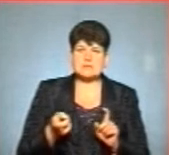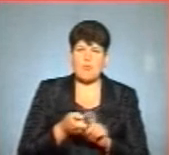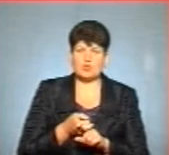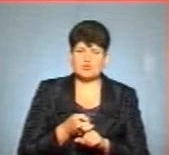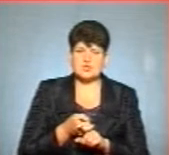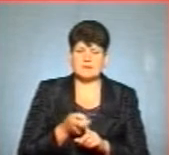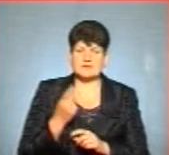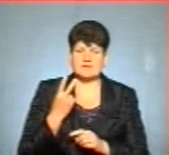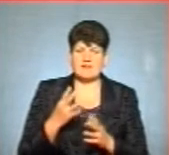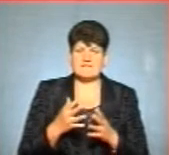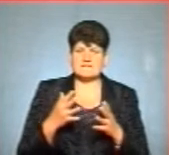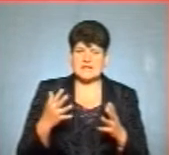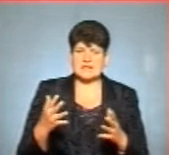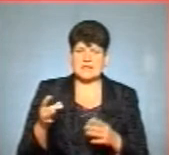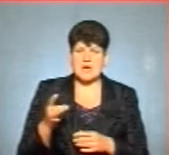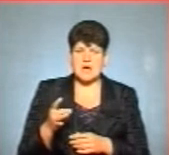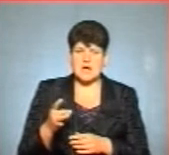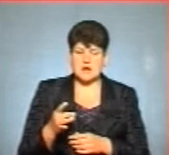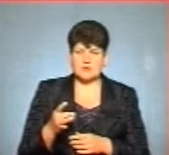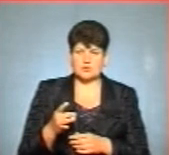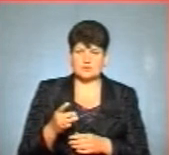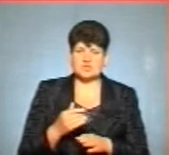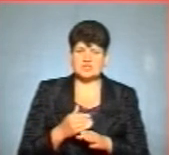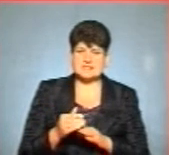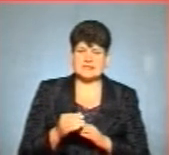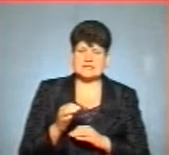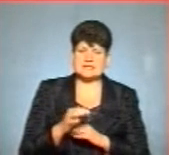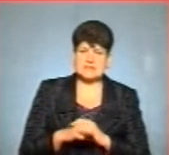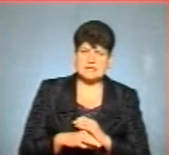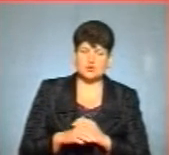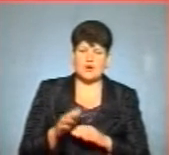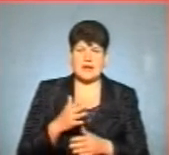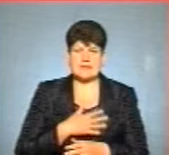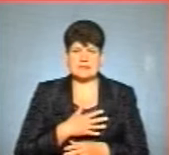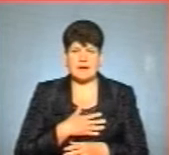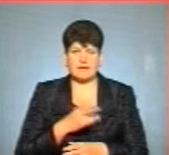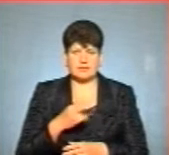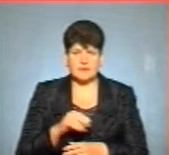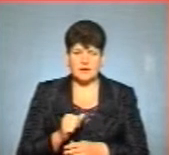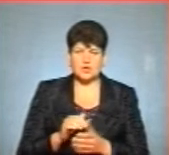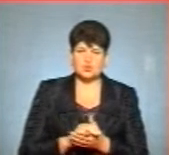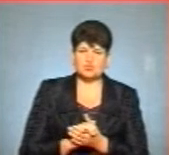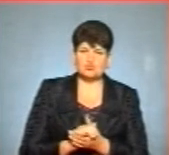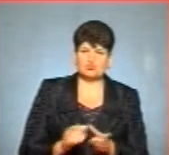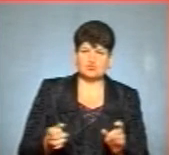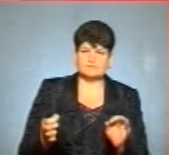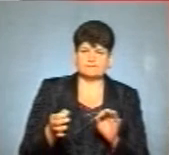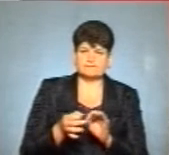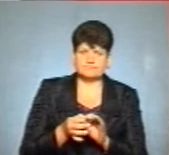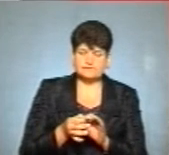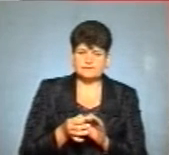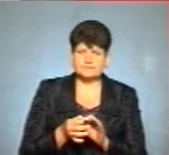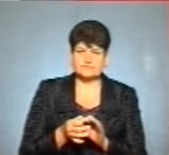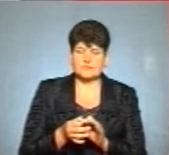сполучаємо два великі райони, частина Східного, Канаду і Дружбу між собою,